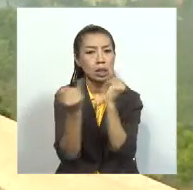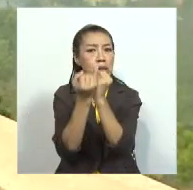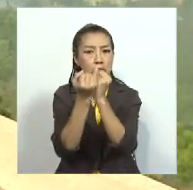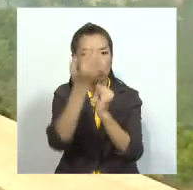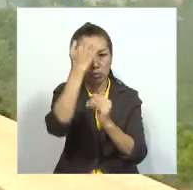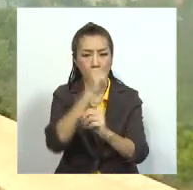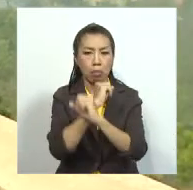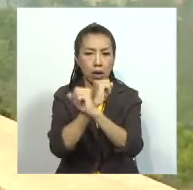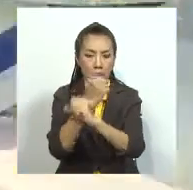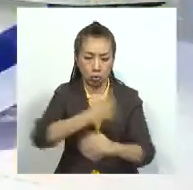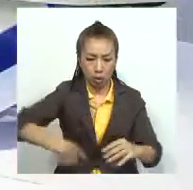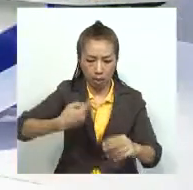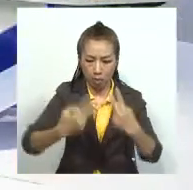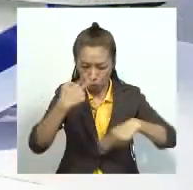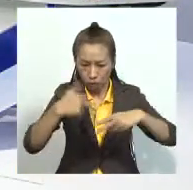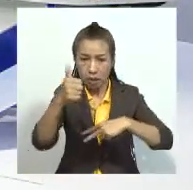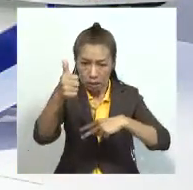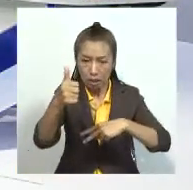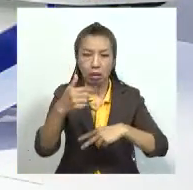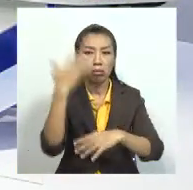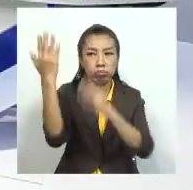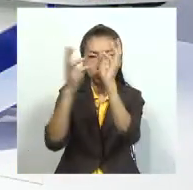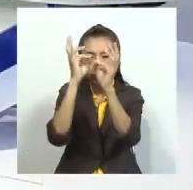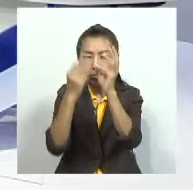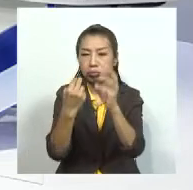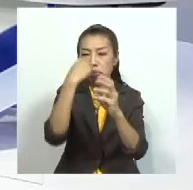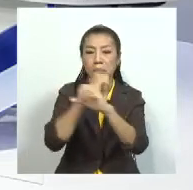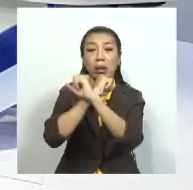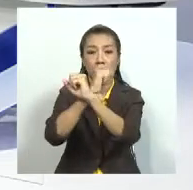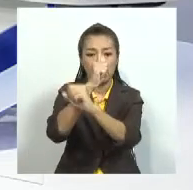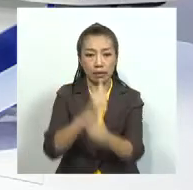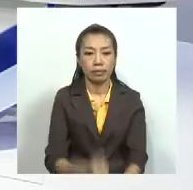องกันสุขภาพนะคะรวมถึงควันพิษต่างๆที่จะเข้าสู่ร่างกายค่ะ ค่ะ